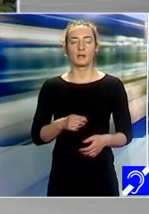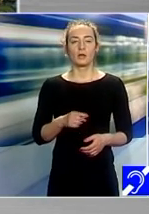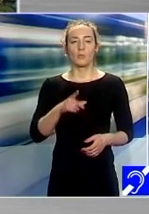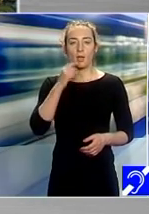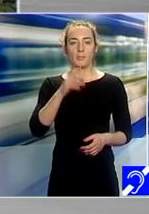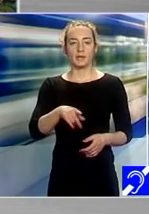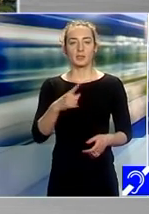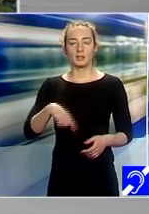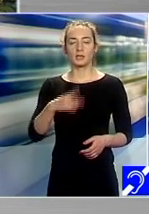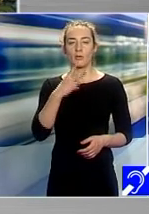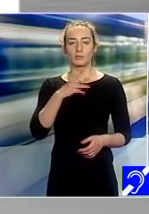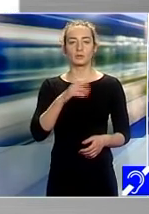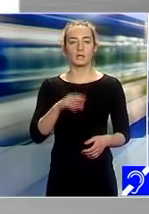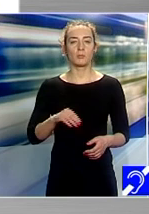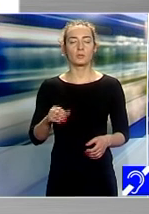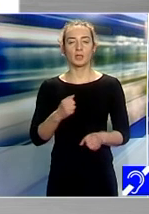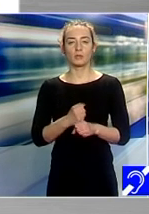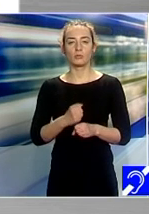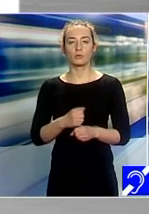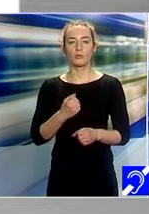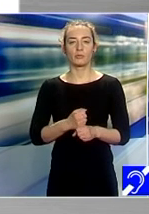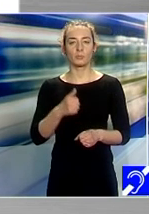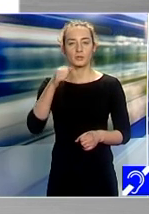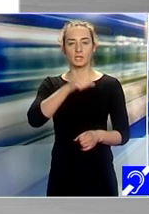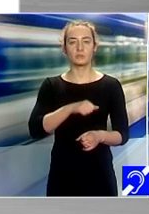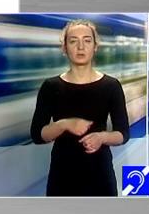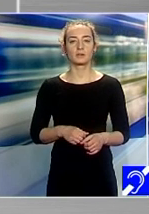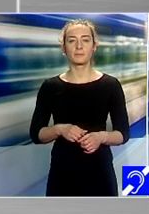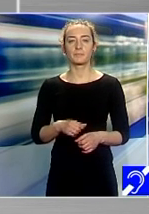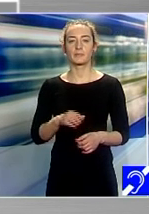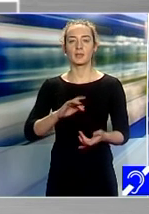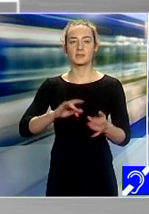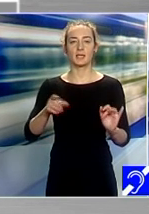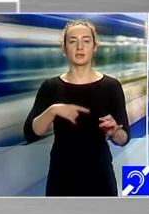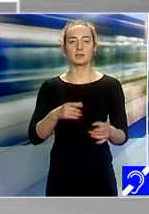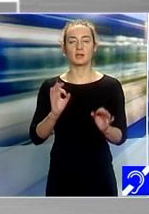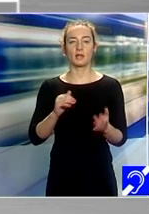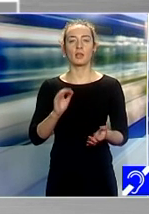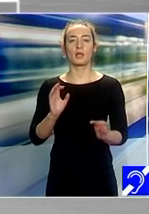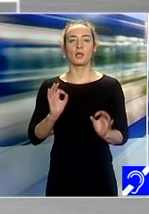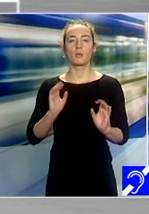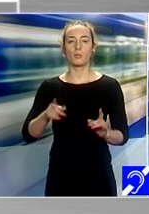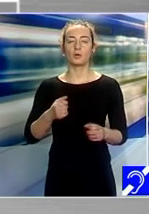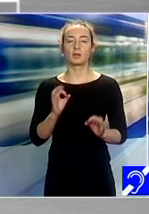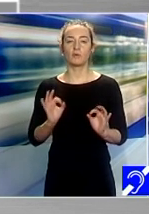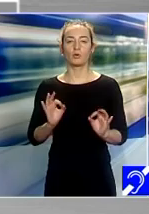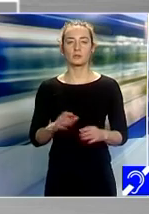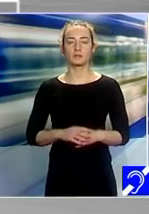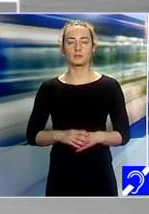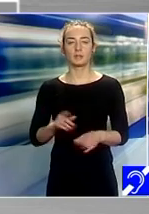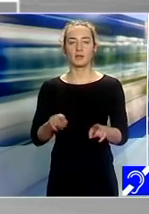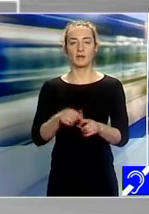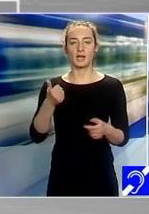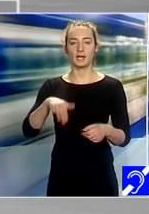la ghișee. Site-ul maisimplu.gov.ro este deja funcțional. Ca persoană fizică autorizată îmi plătesc toate contribuțiile la ANAF,